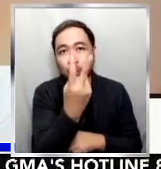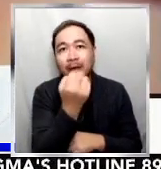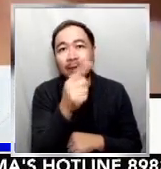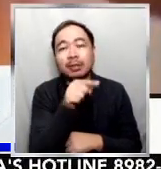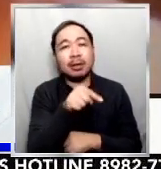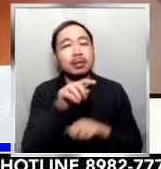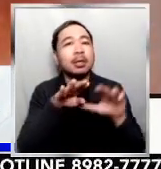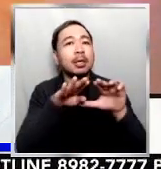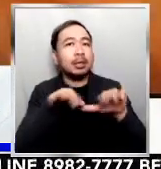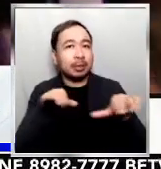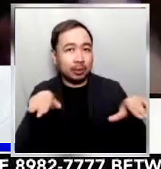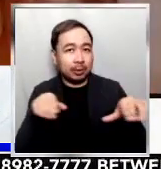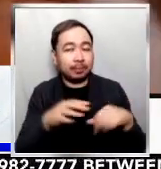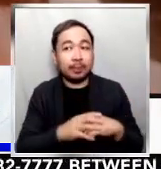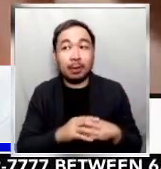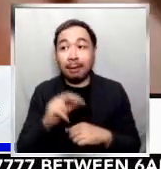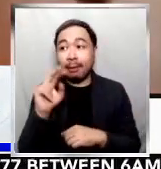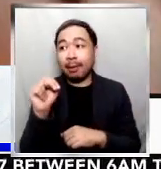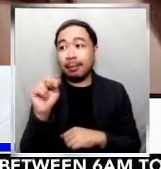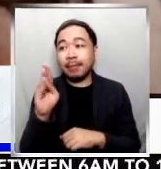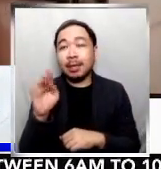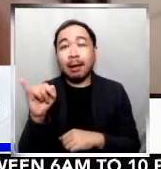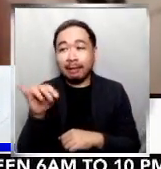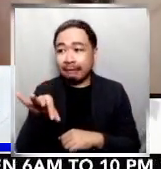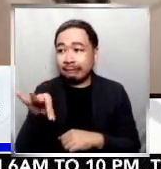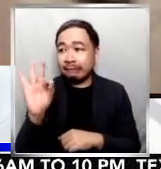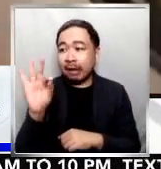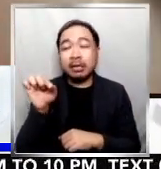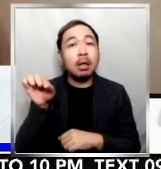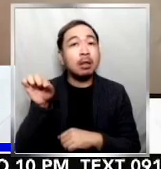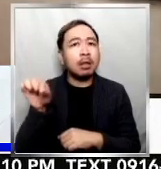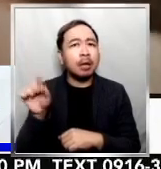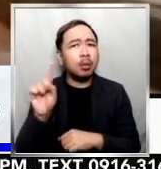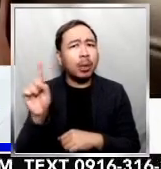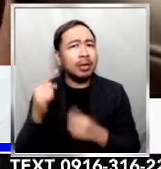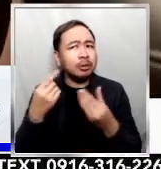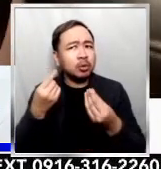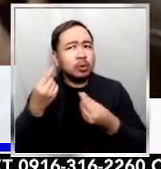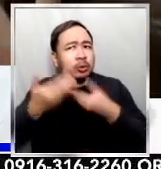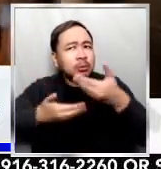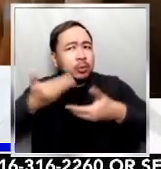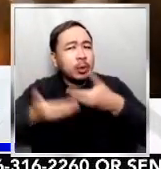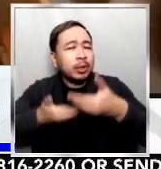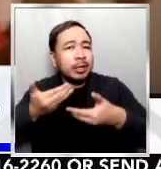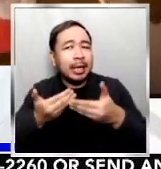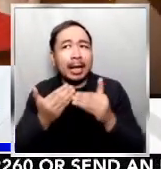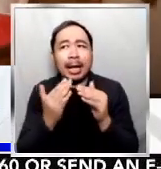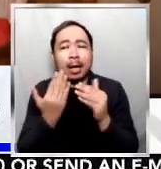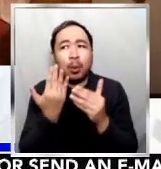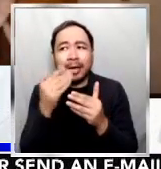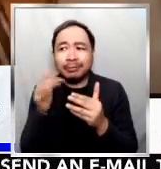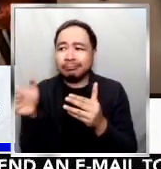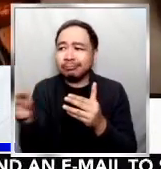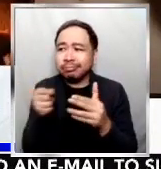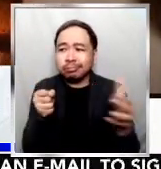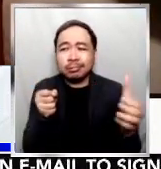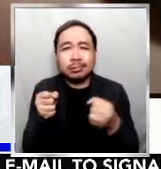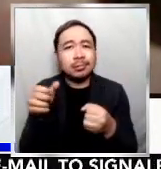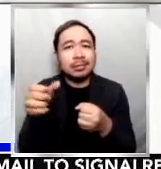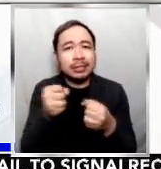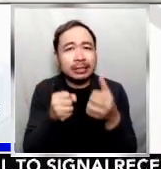bagong modus ng sindikato para hindi maharang sa pantalan ang kanilang mga nire-recruit ng mga badyaw para sa umano'y organized na